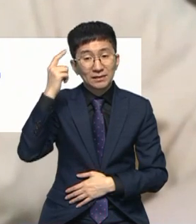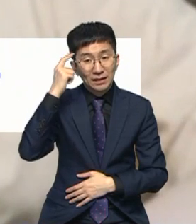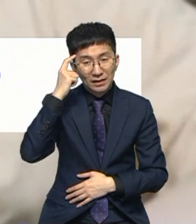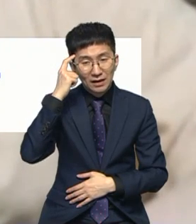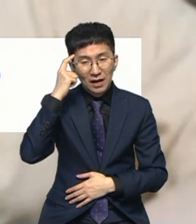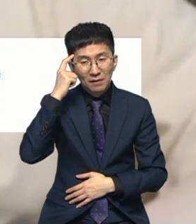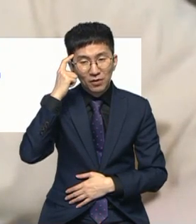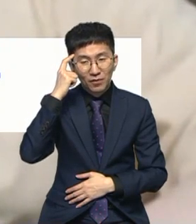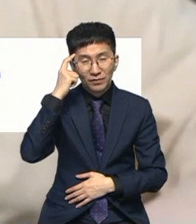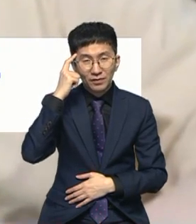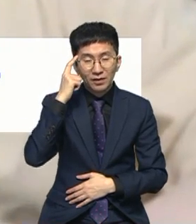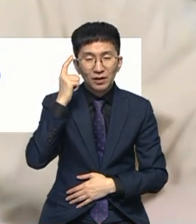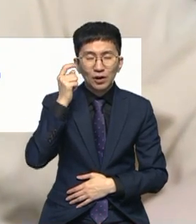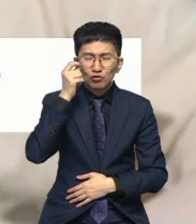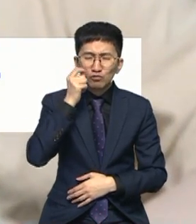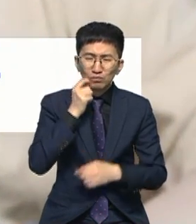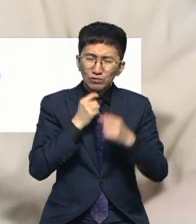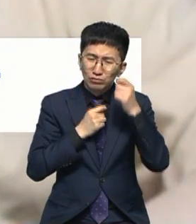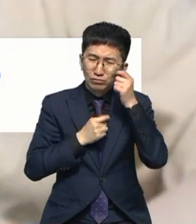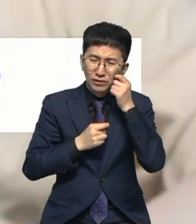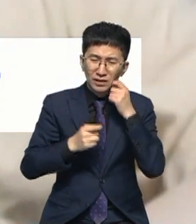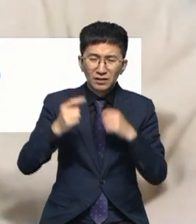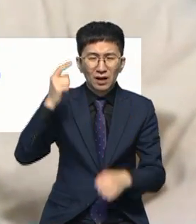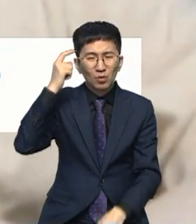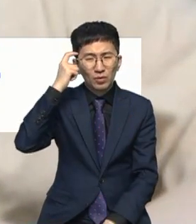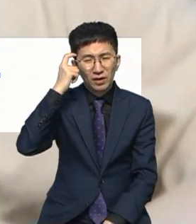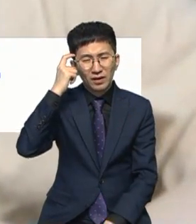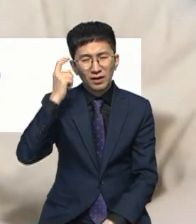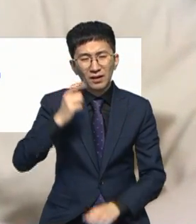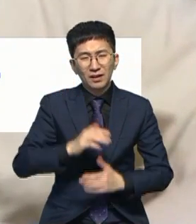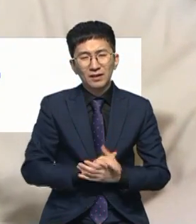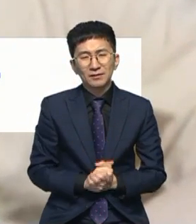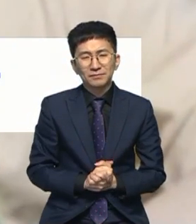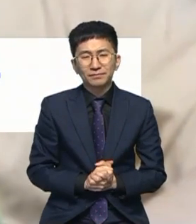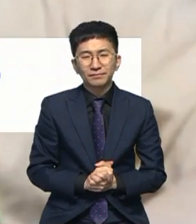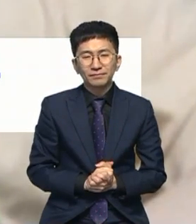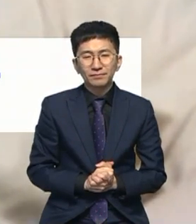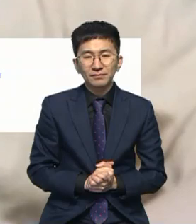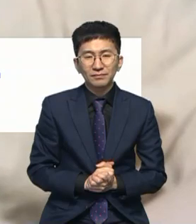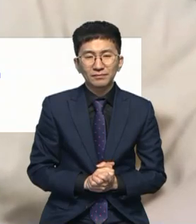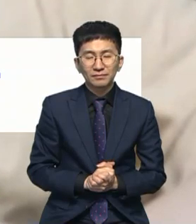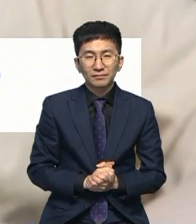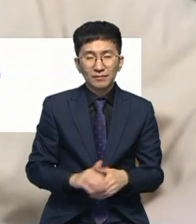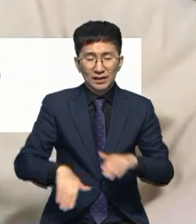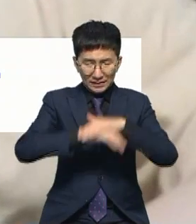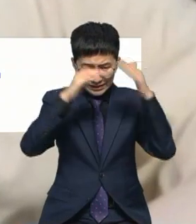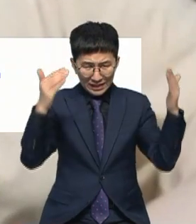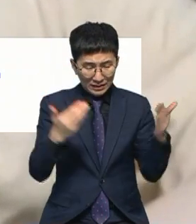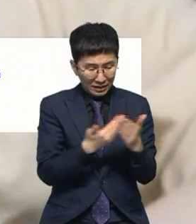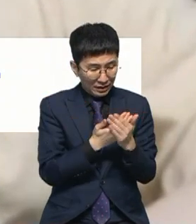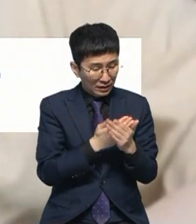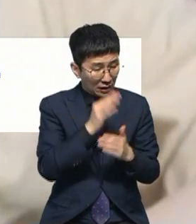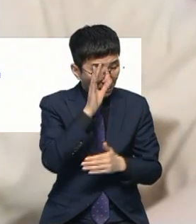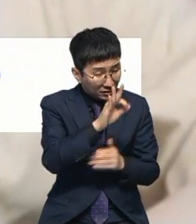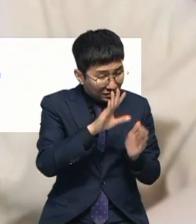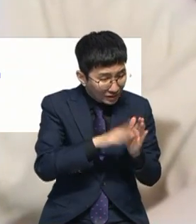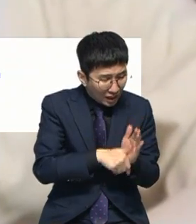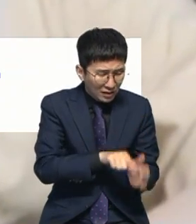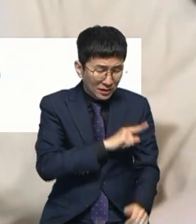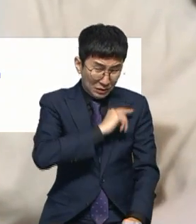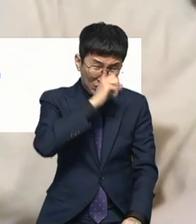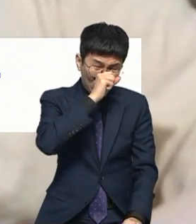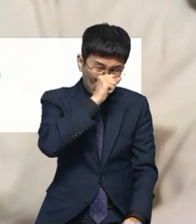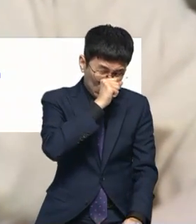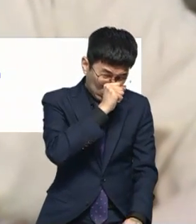엄마를 생각하면 왜 눈물이 나지? 이 세상에